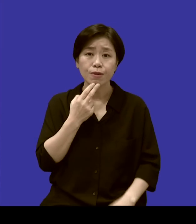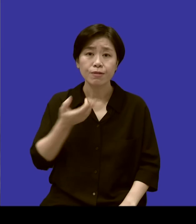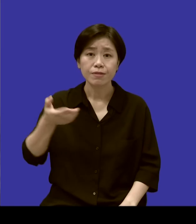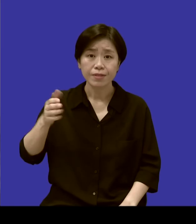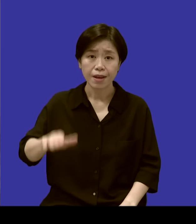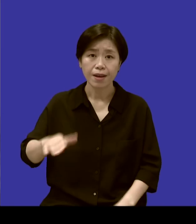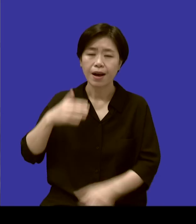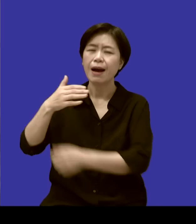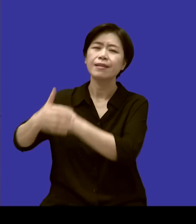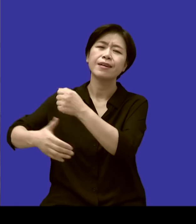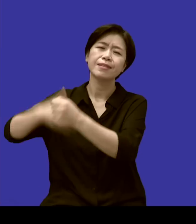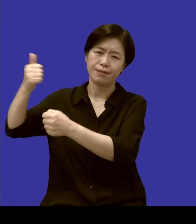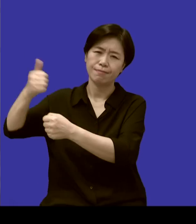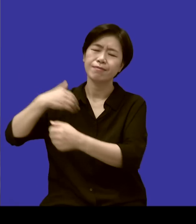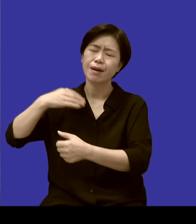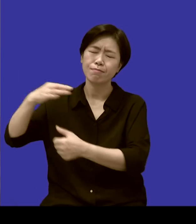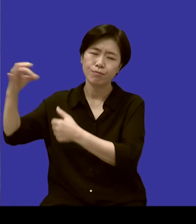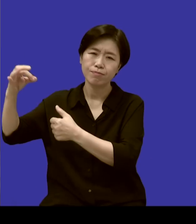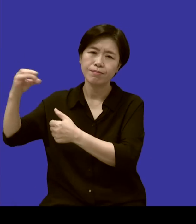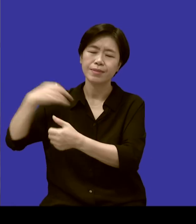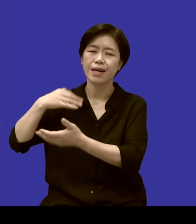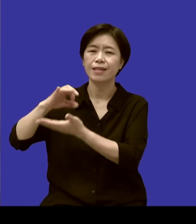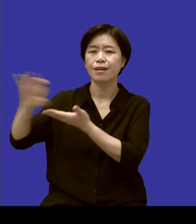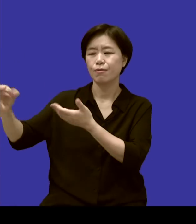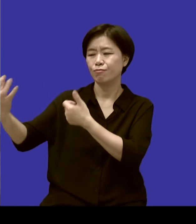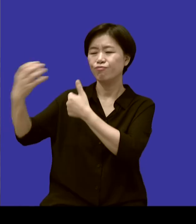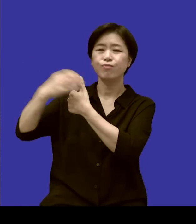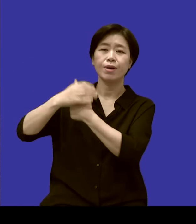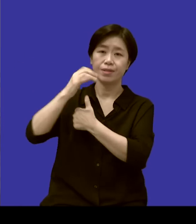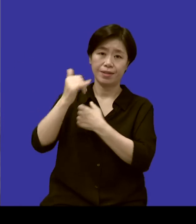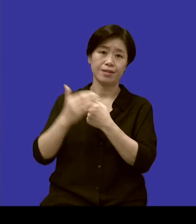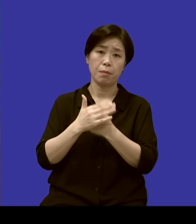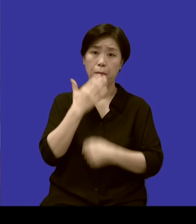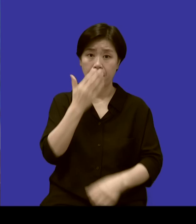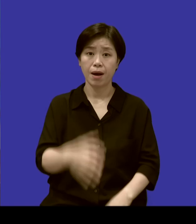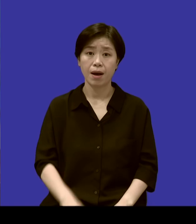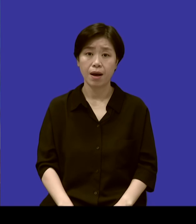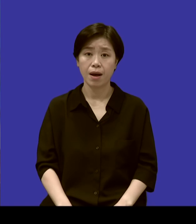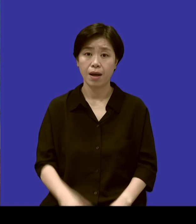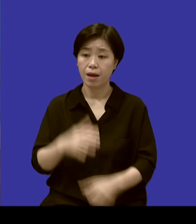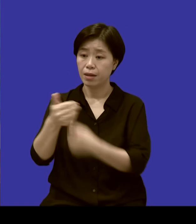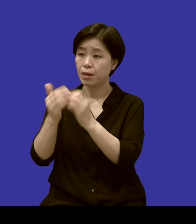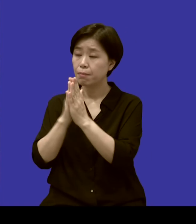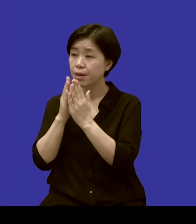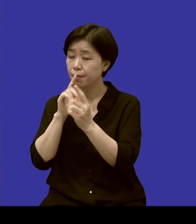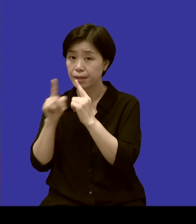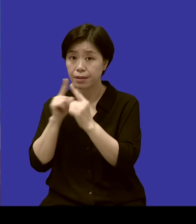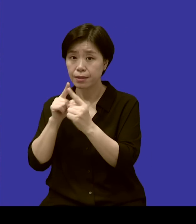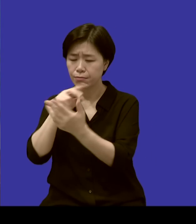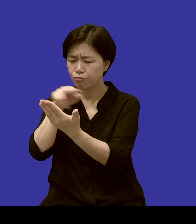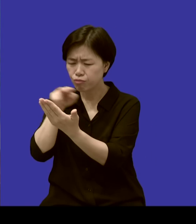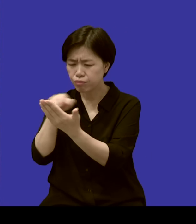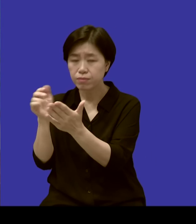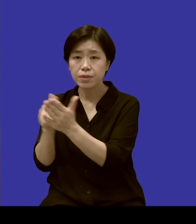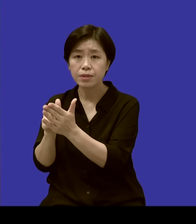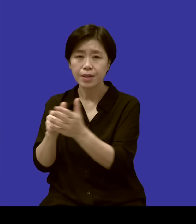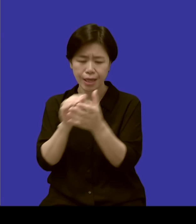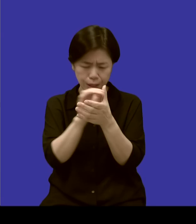난 솔직히 아무것도 몰랐어요. 그냥 말씀 가지고 묵상하고 기도하고 그것만 한